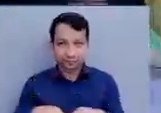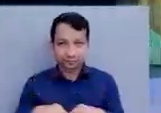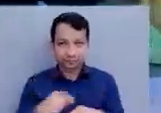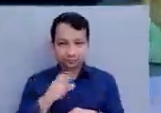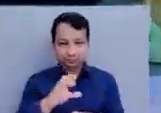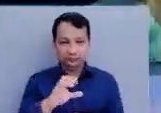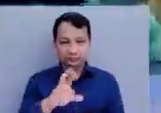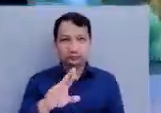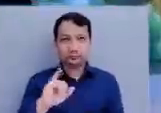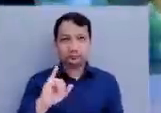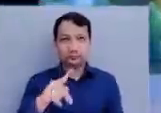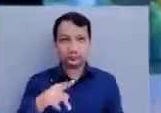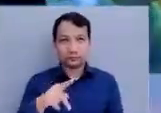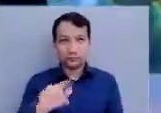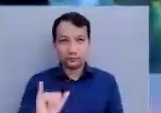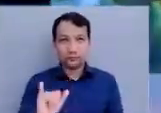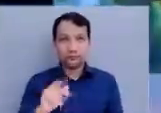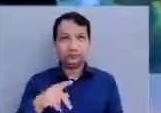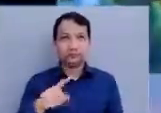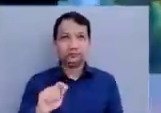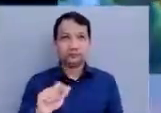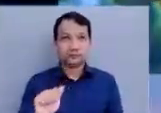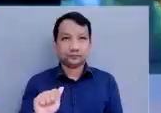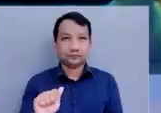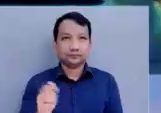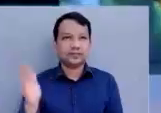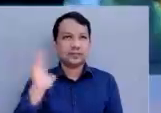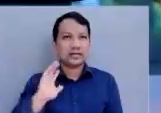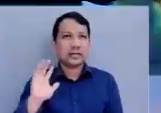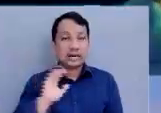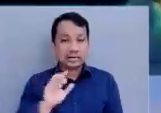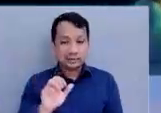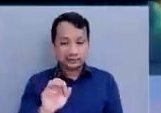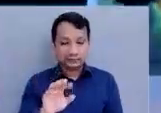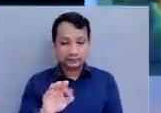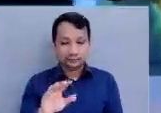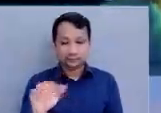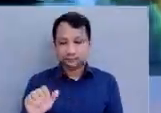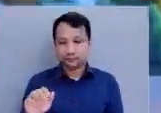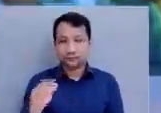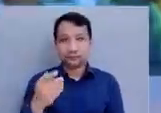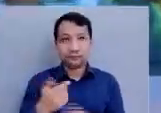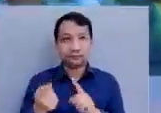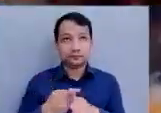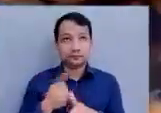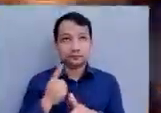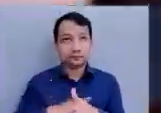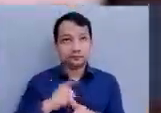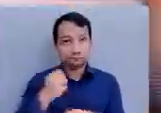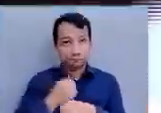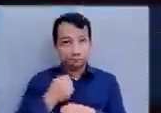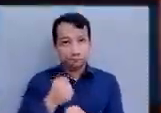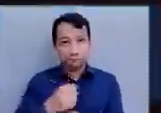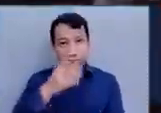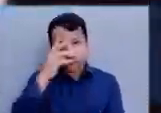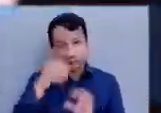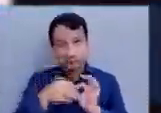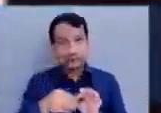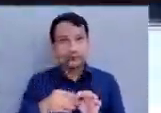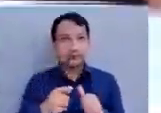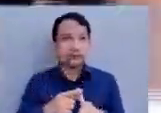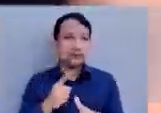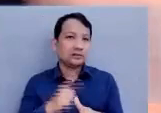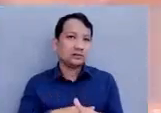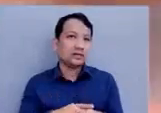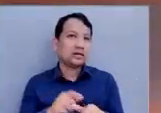pata Pero ito Alam niyo ba kung sinasabi 1950s daw noong unang naimbento o naisipang gawin itong recipe na ito